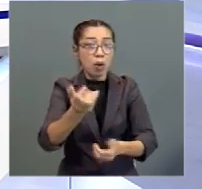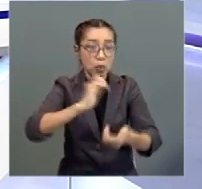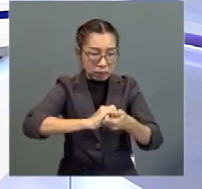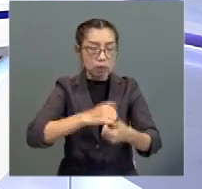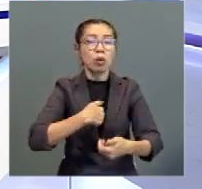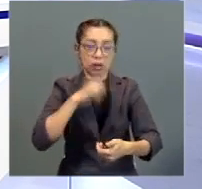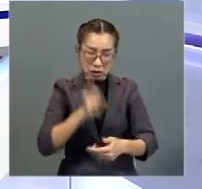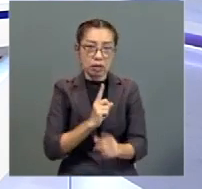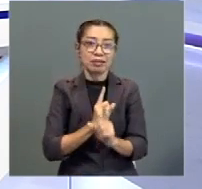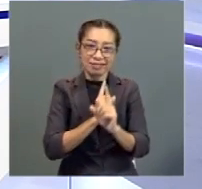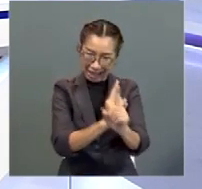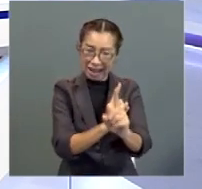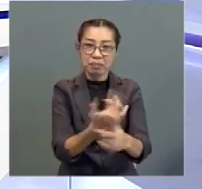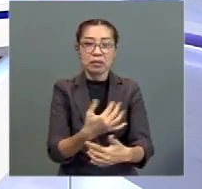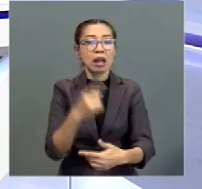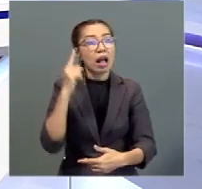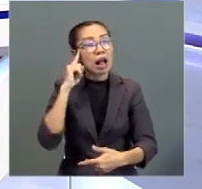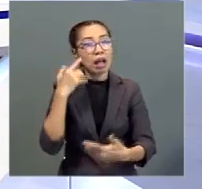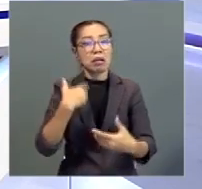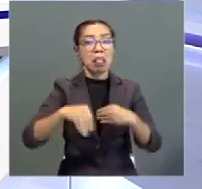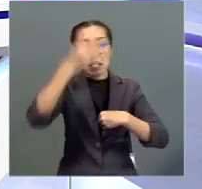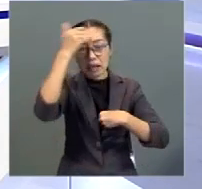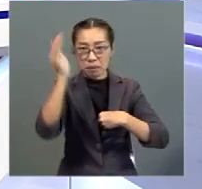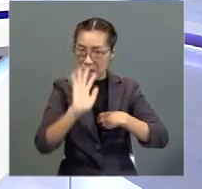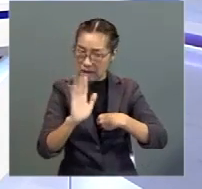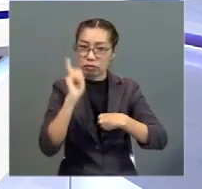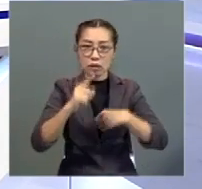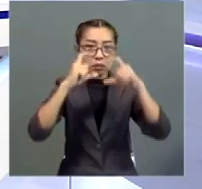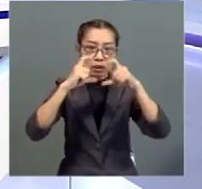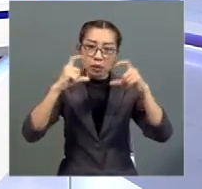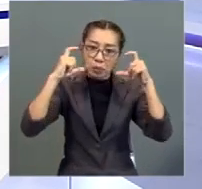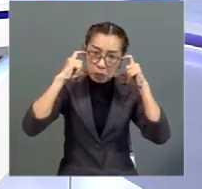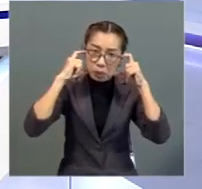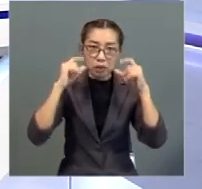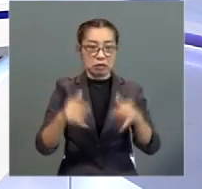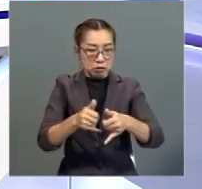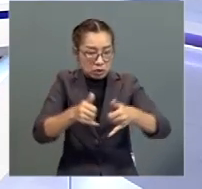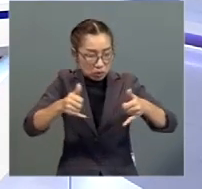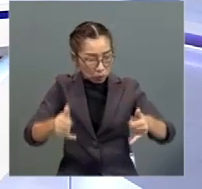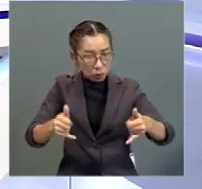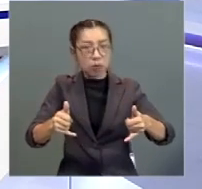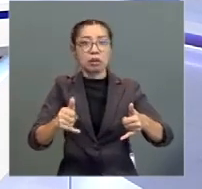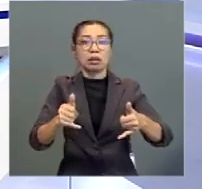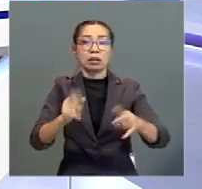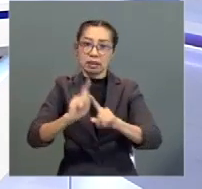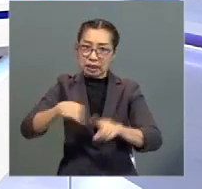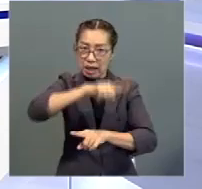าดอย่าเพิ่งตกนะครับคุณผู้ชมครับเรื่องของการใส่หน้ากากอนามัยเรื่องของการเว้นระยะห่างทางสังคมระห